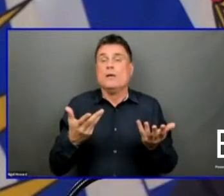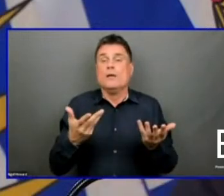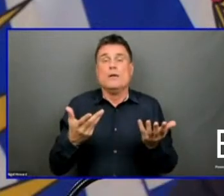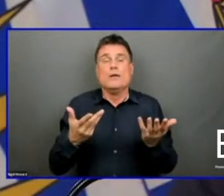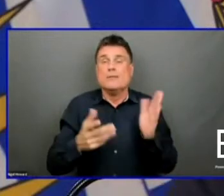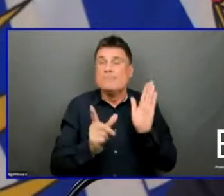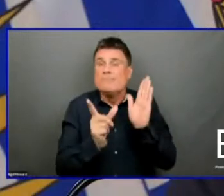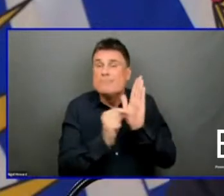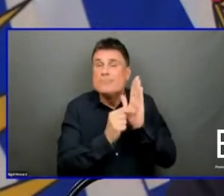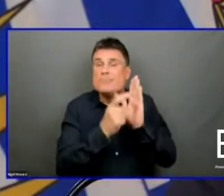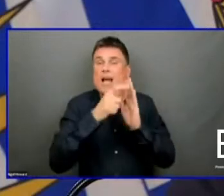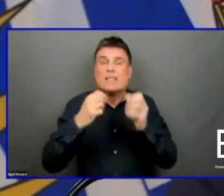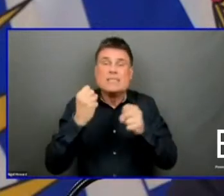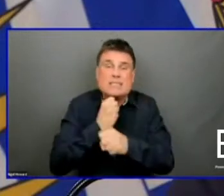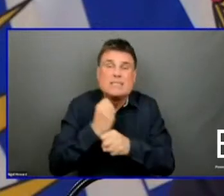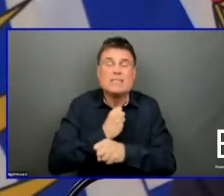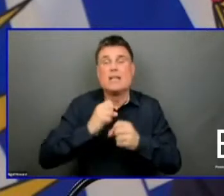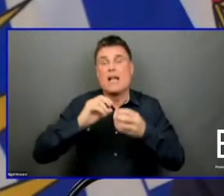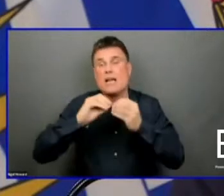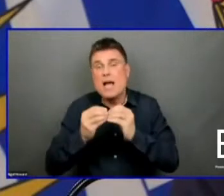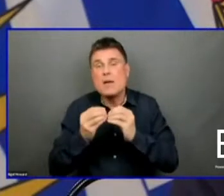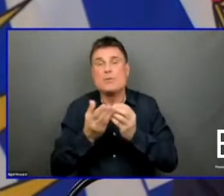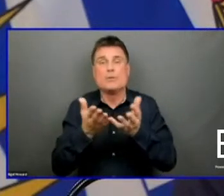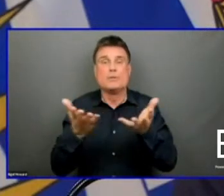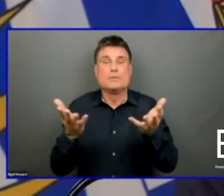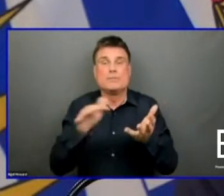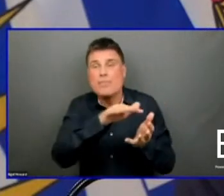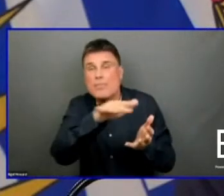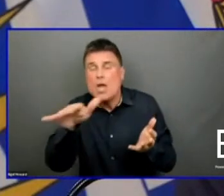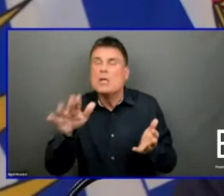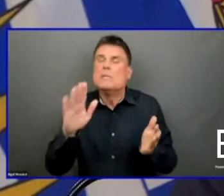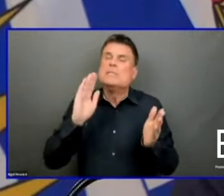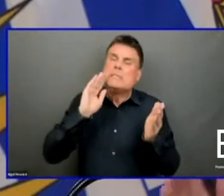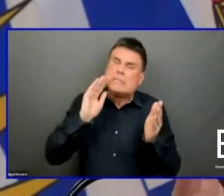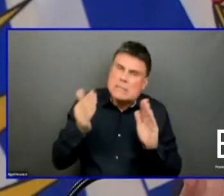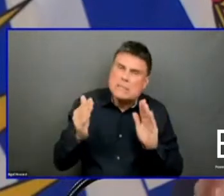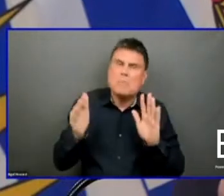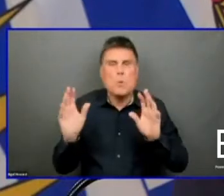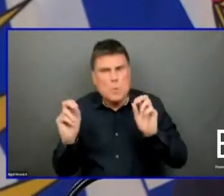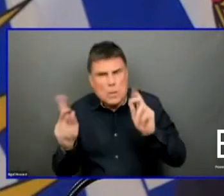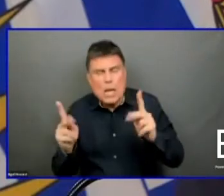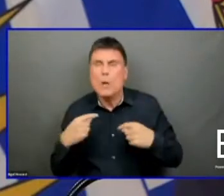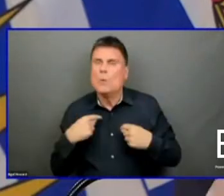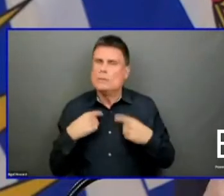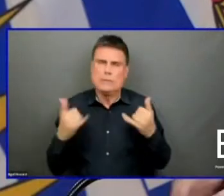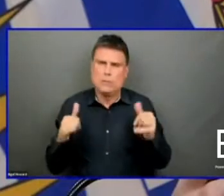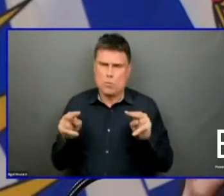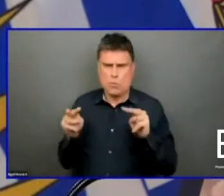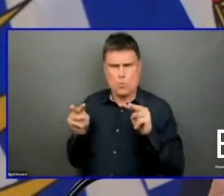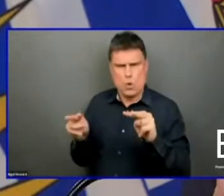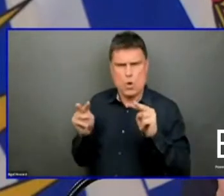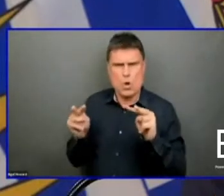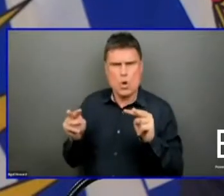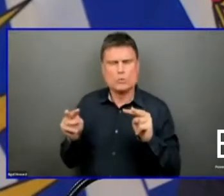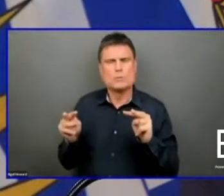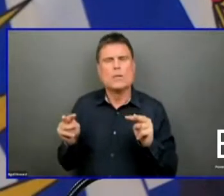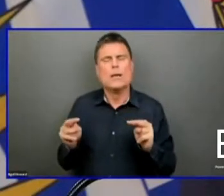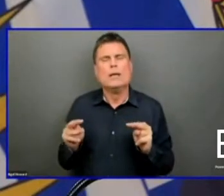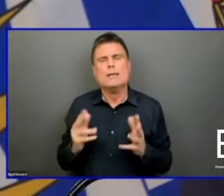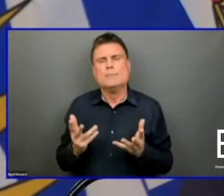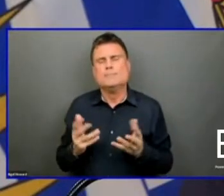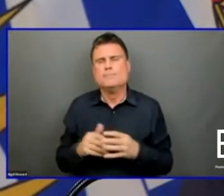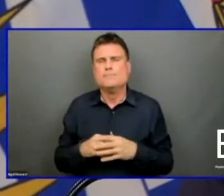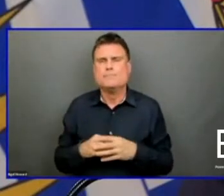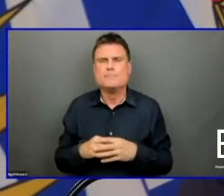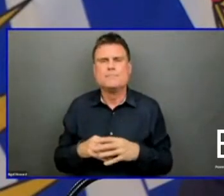that 说 we 了 need 模 to 型 look 只 for. 能 They're not trajectories. They're not predictive. And we also need to put that in the context of